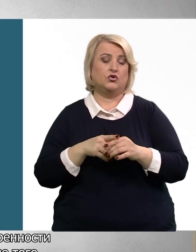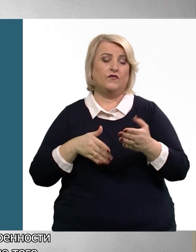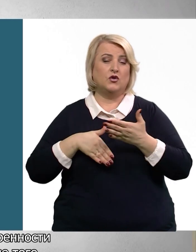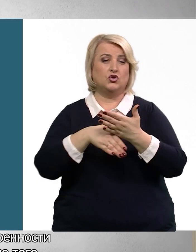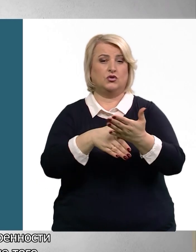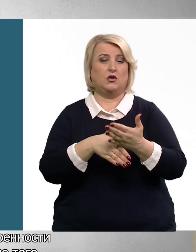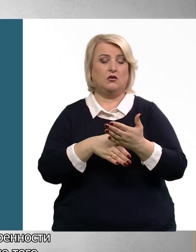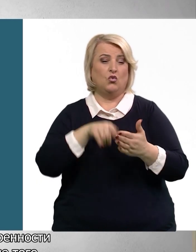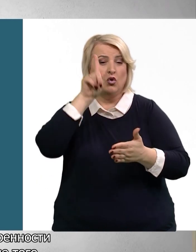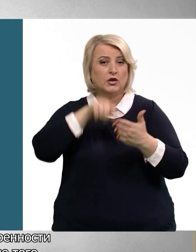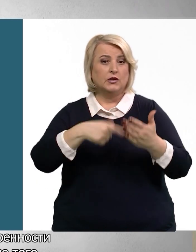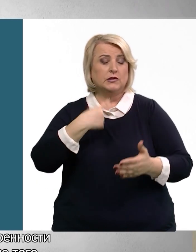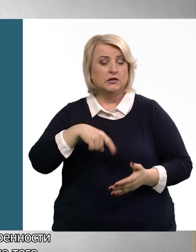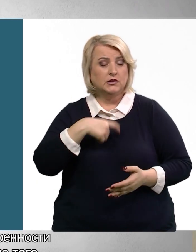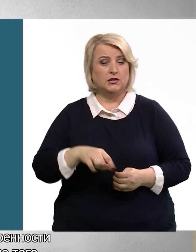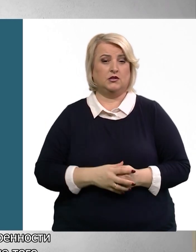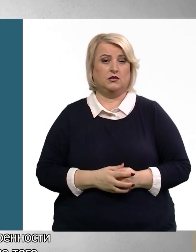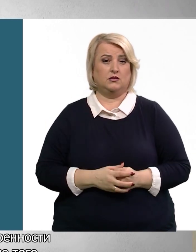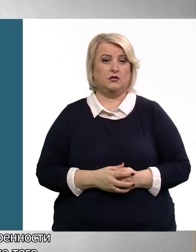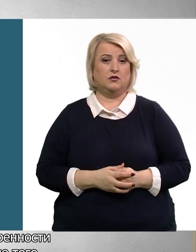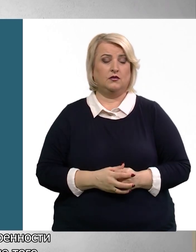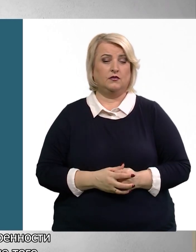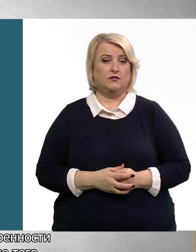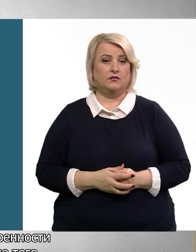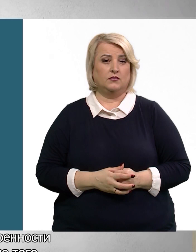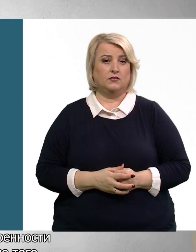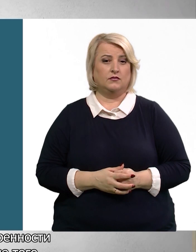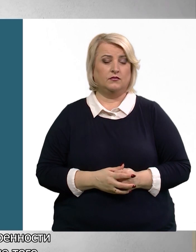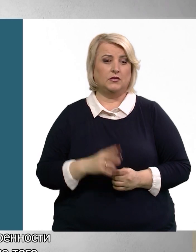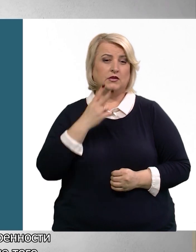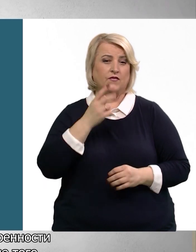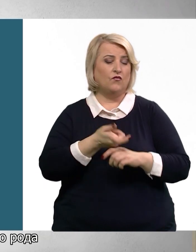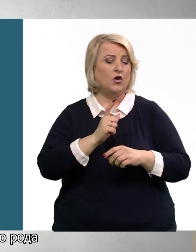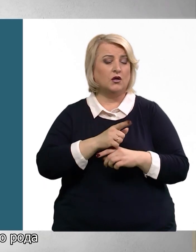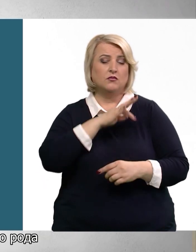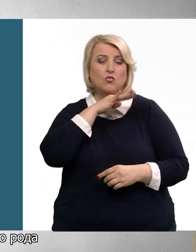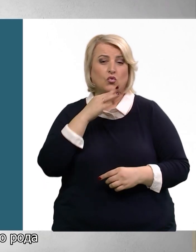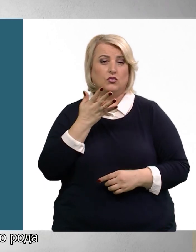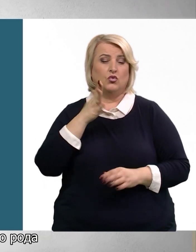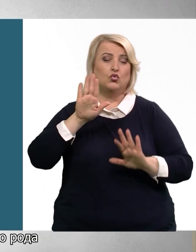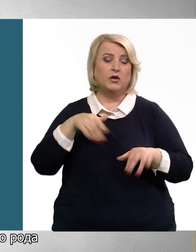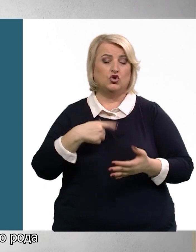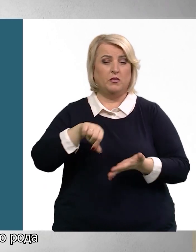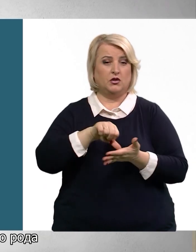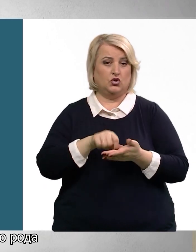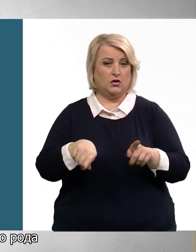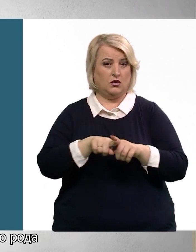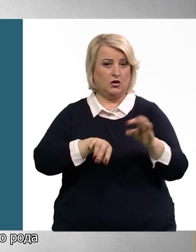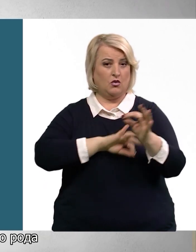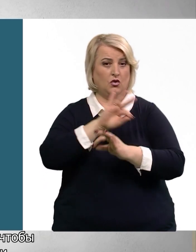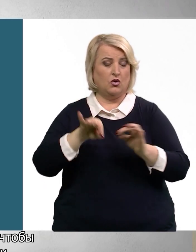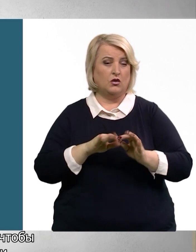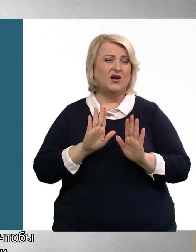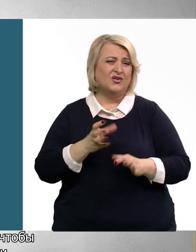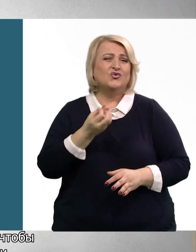și va ajuta creșterea încrederii în sine, se vede foarte mult după ce participă în astfel de